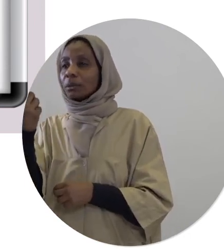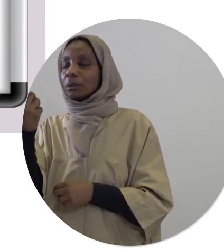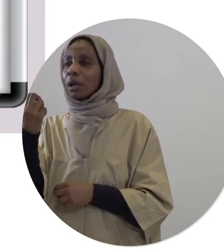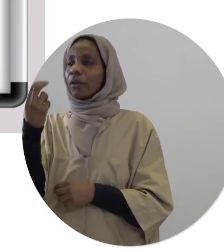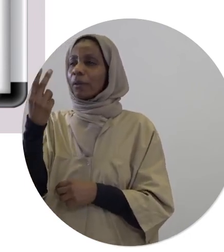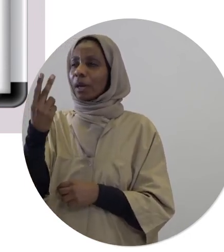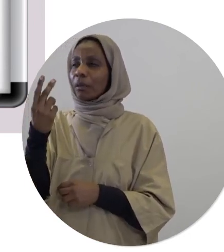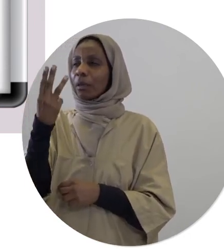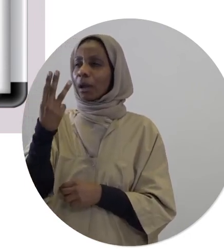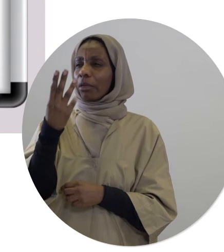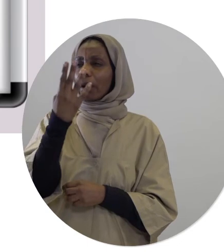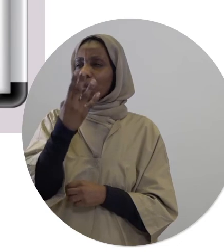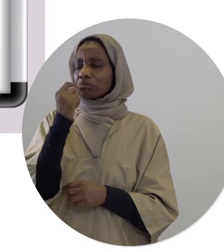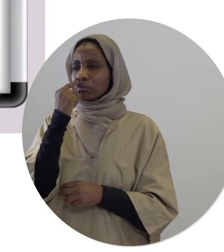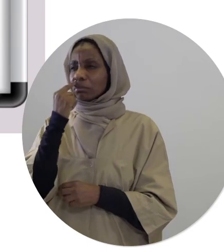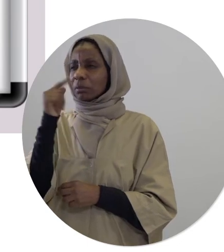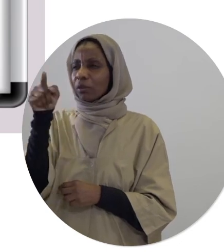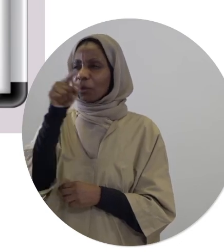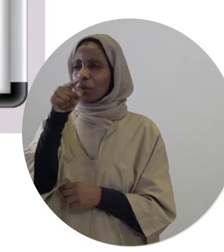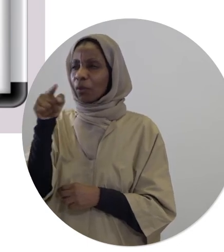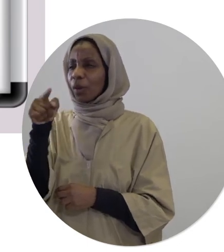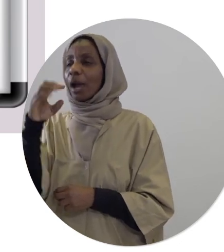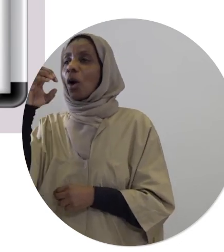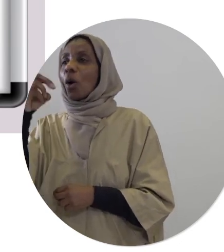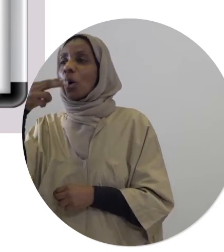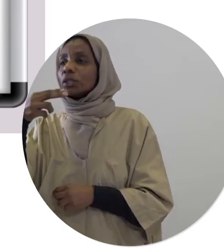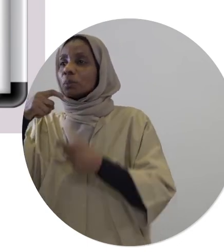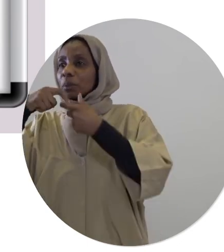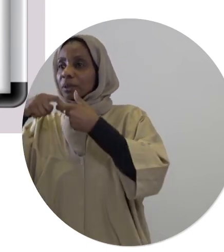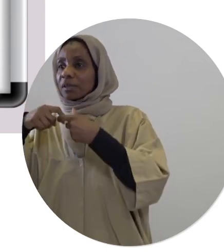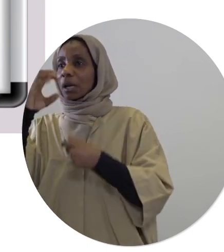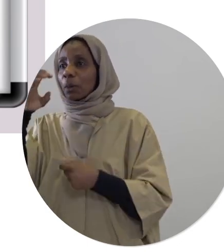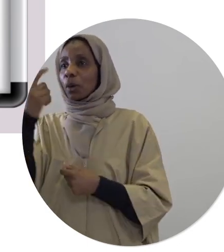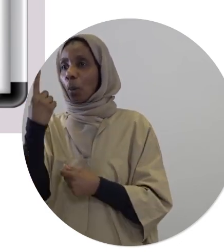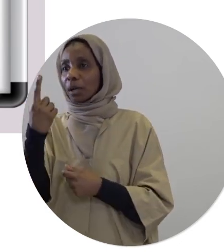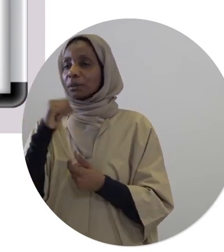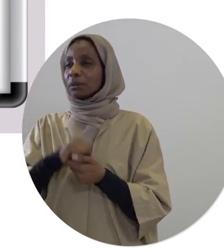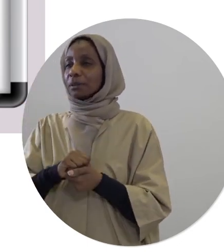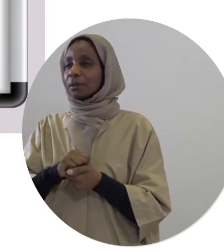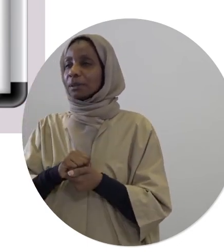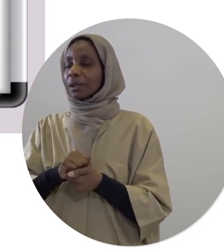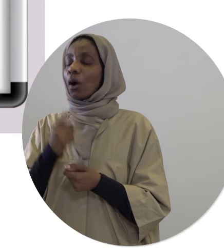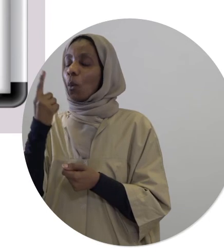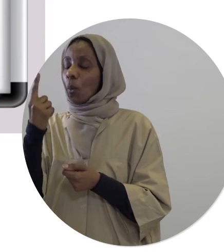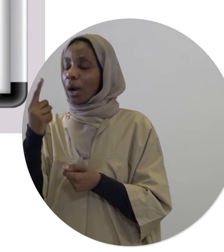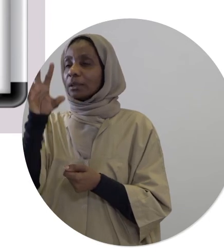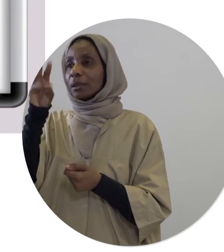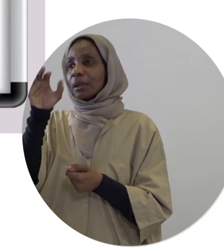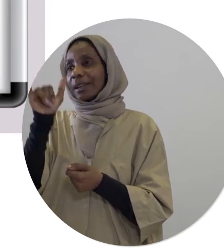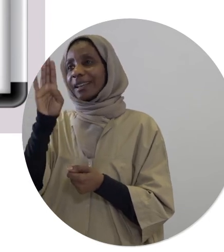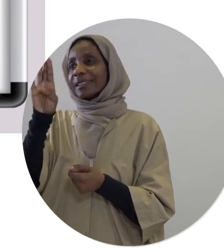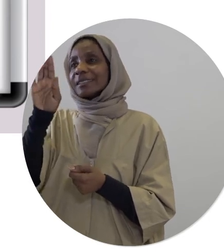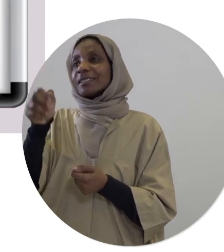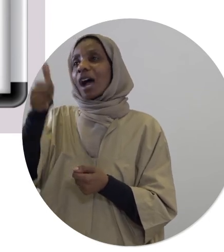سلسلتي 6 ذرات كربون، الهيدروكسيل تتواجد في متصلة في الكربونة الأولى، 1 هيكسانول.